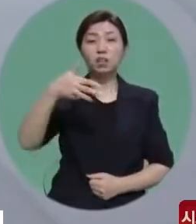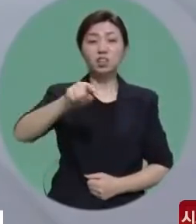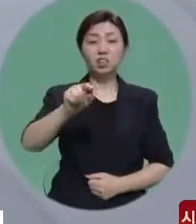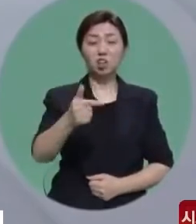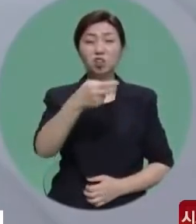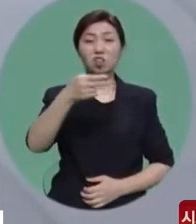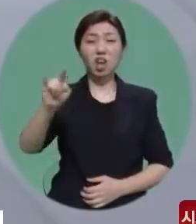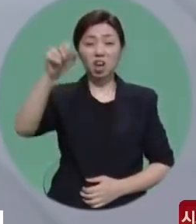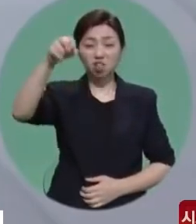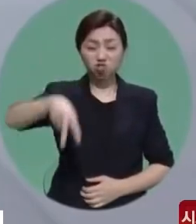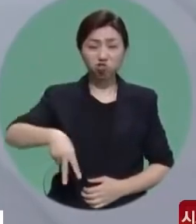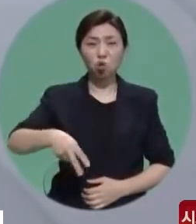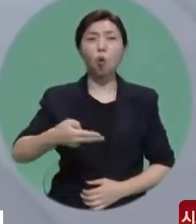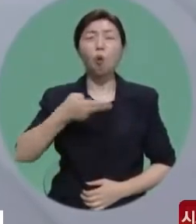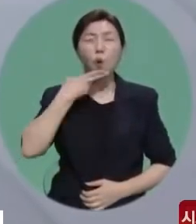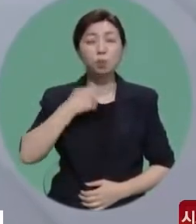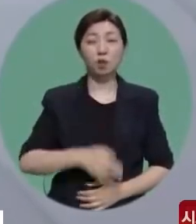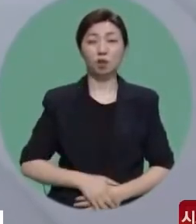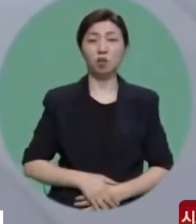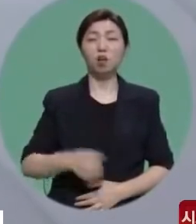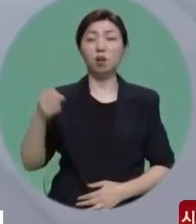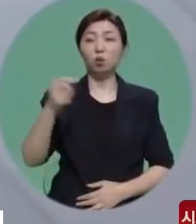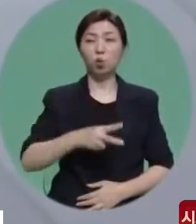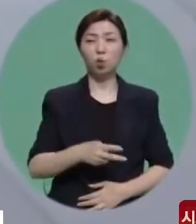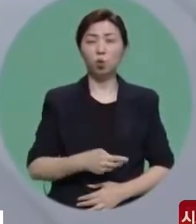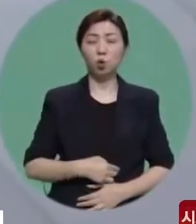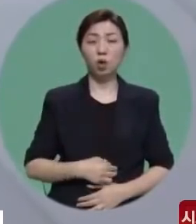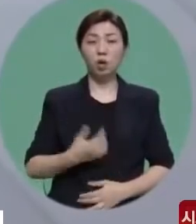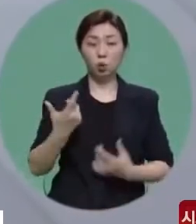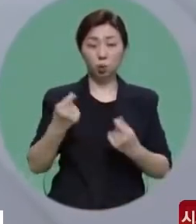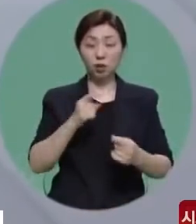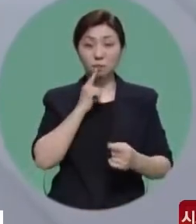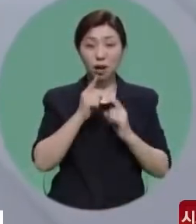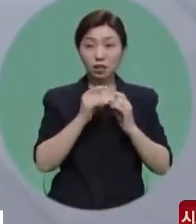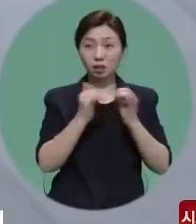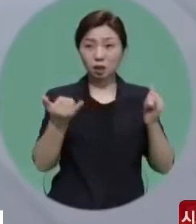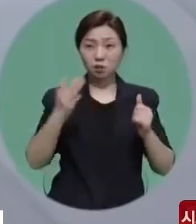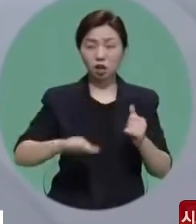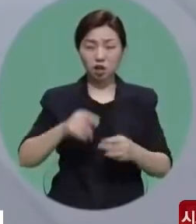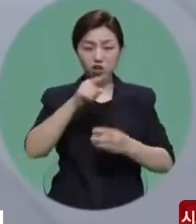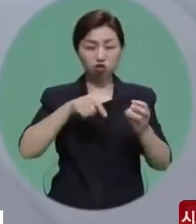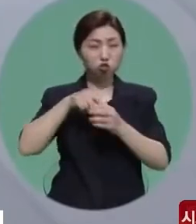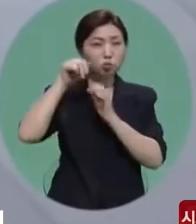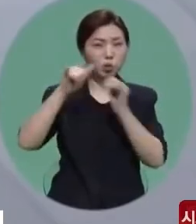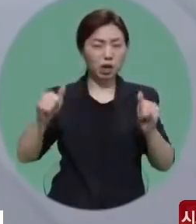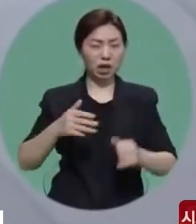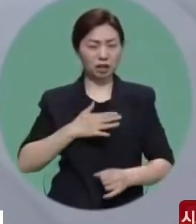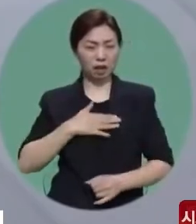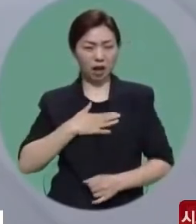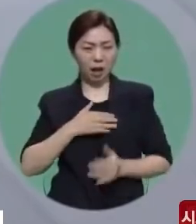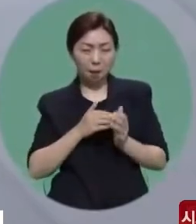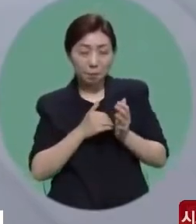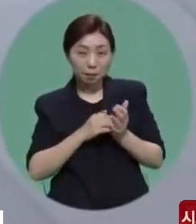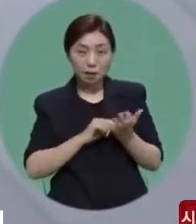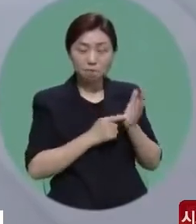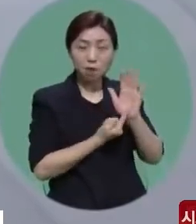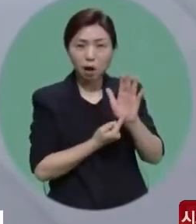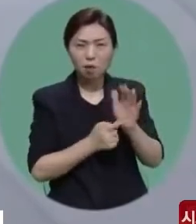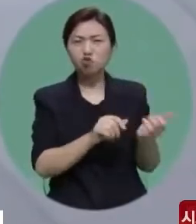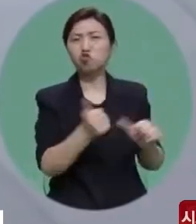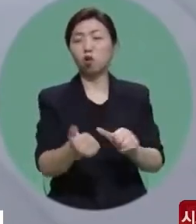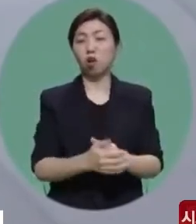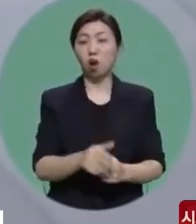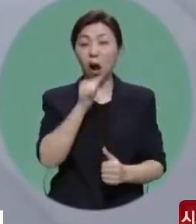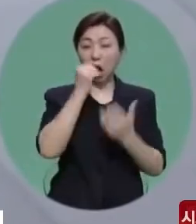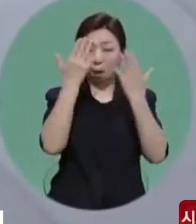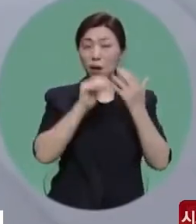세번째 라거 보세요 자 똑같은 사람이 말한 건데 은석 10 후보 4 카드 사람은 죽는다 바로 구속되면 죽는다